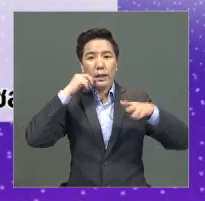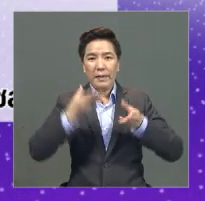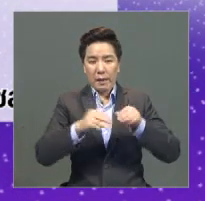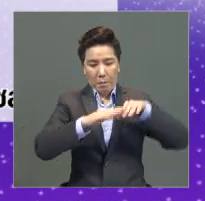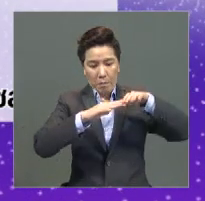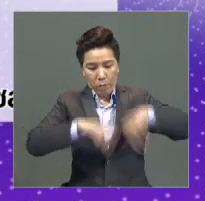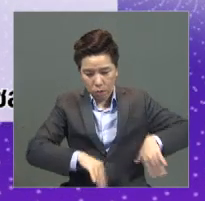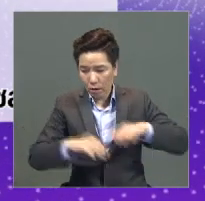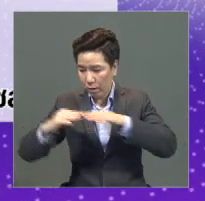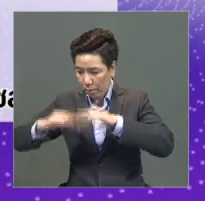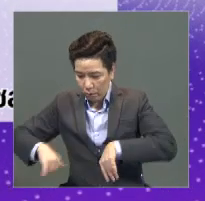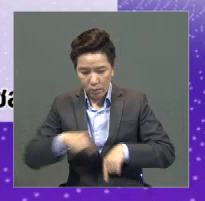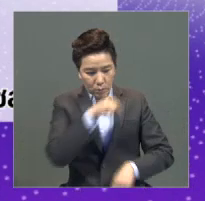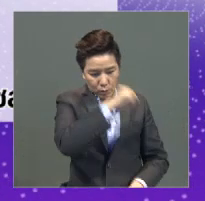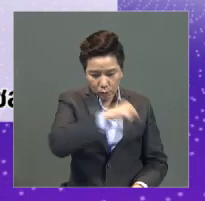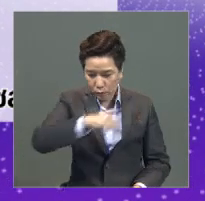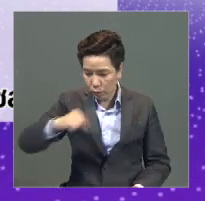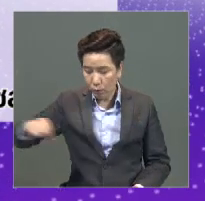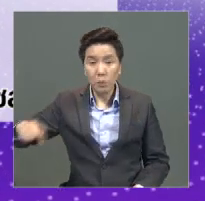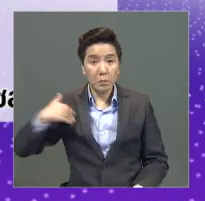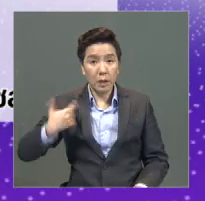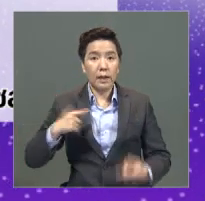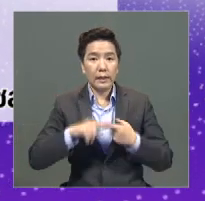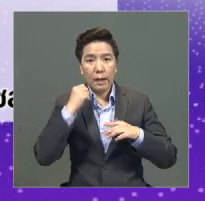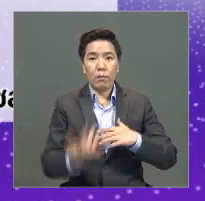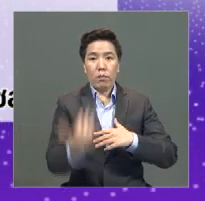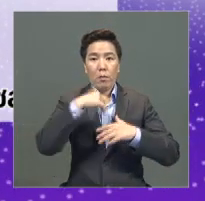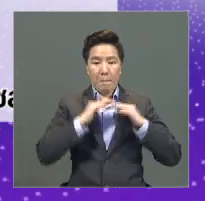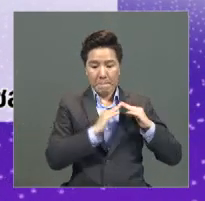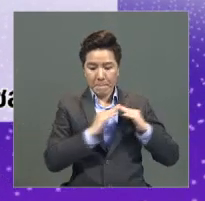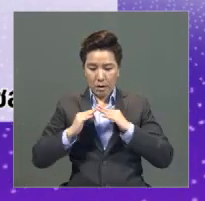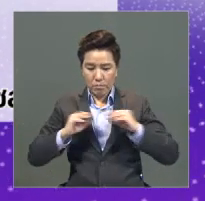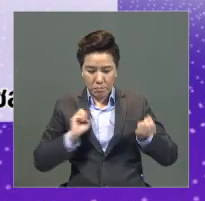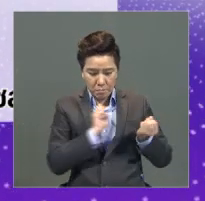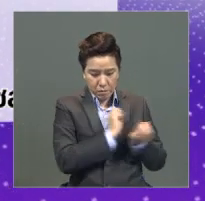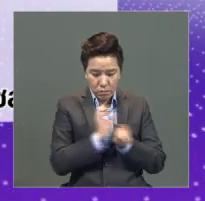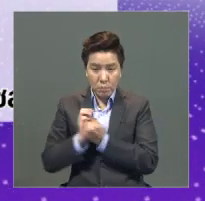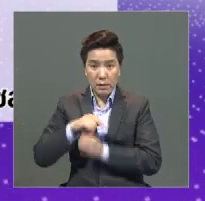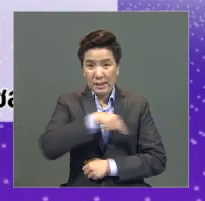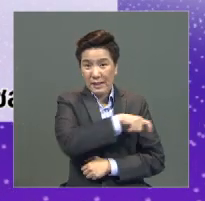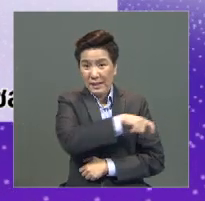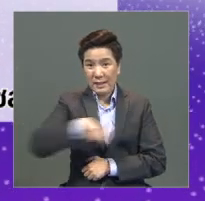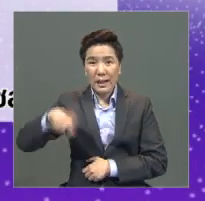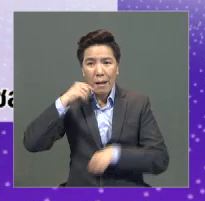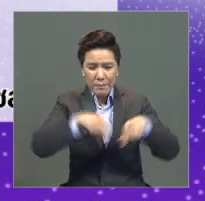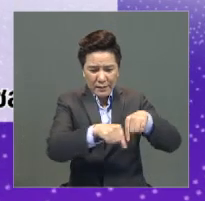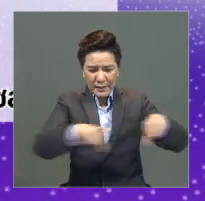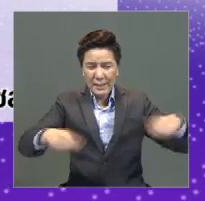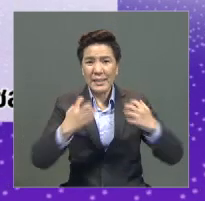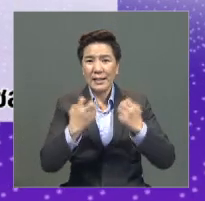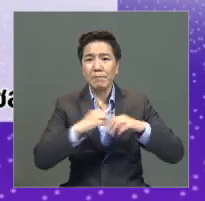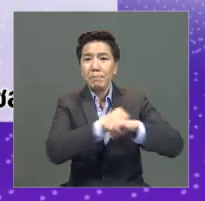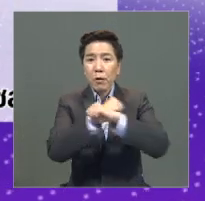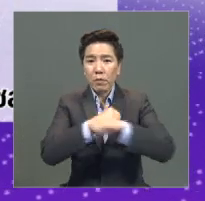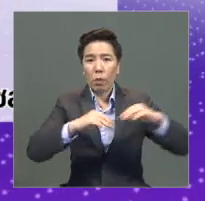ให้คันตลิ่งเนี่ยขาดหลายจุดนะครับพอคันตาลิงขาดก็มีน้ำหลักเข้าท่วมพื้นที่หลายจุดด้วยกันนะครับโดยเฉพาะพื้นที่ลุ่มต่ำ